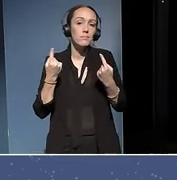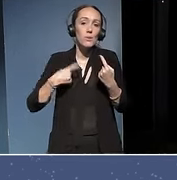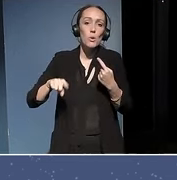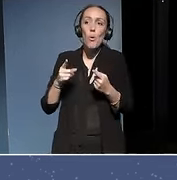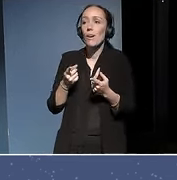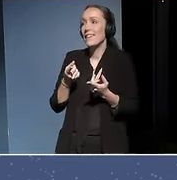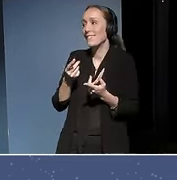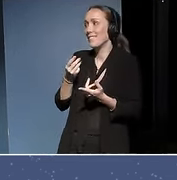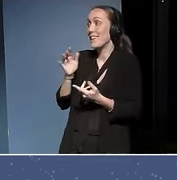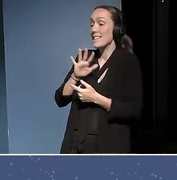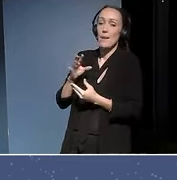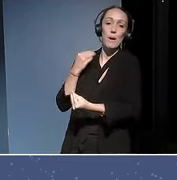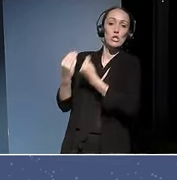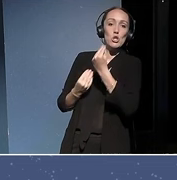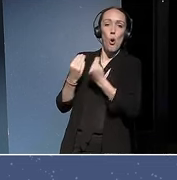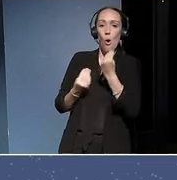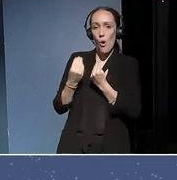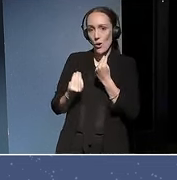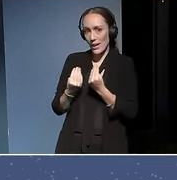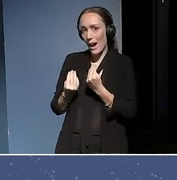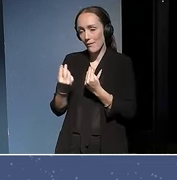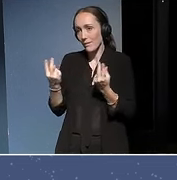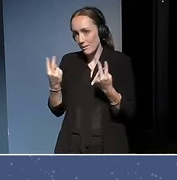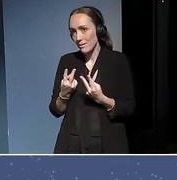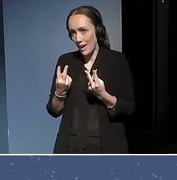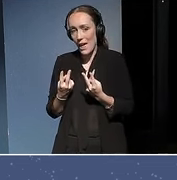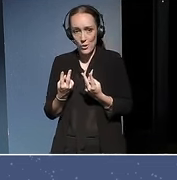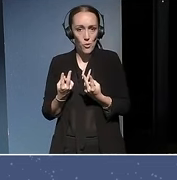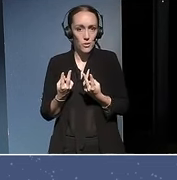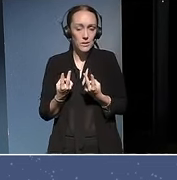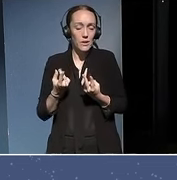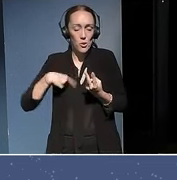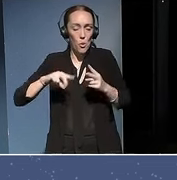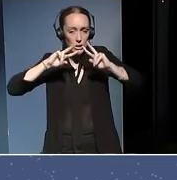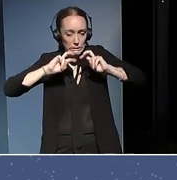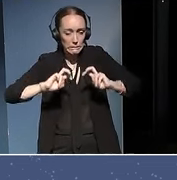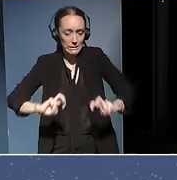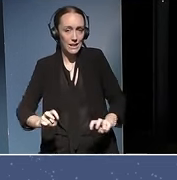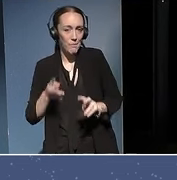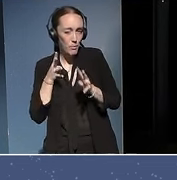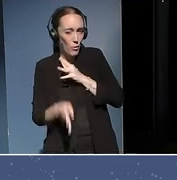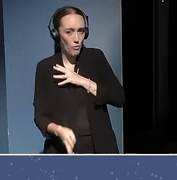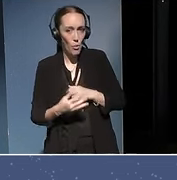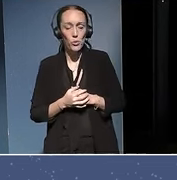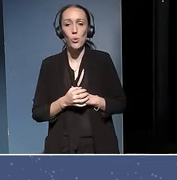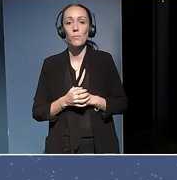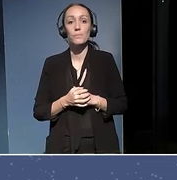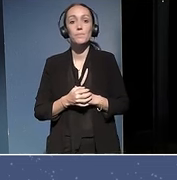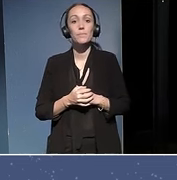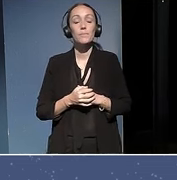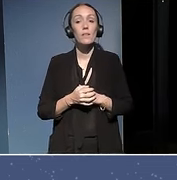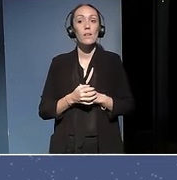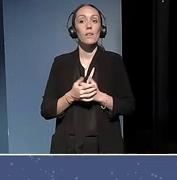stiamo giocando Maida tra me e Diego No perché la cos cosa l'abbiamo studiata e approfondita all'interno del